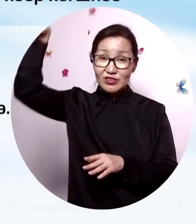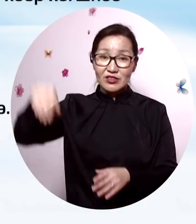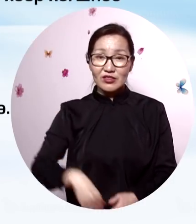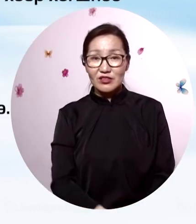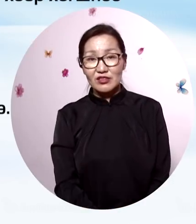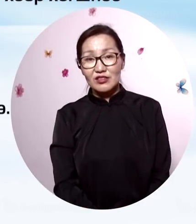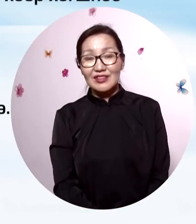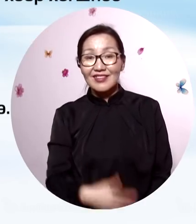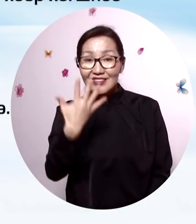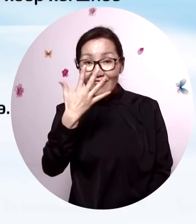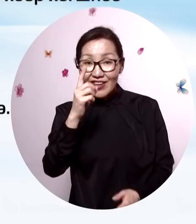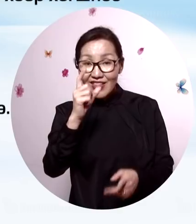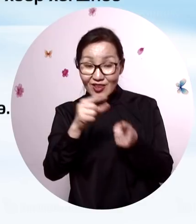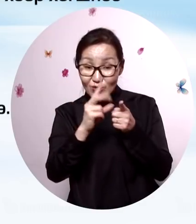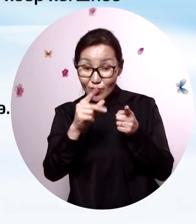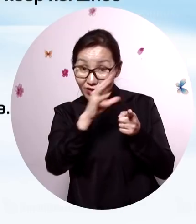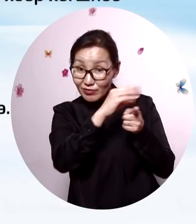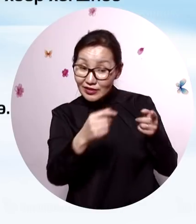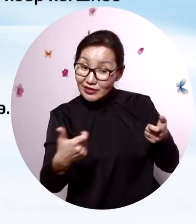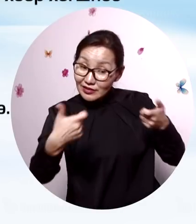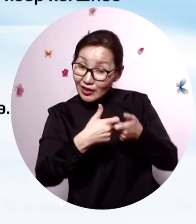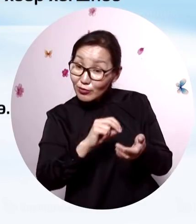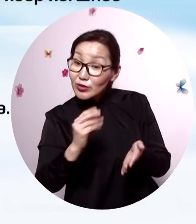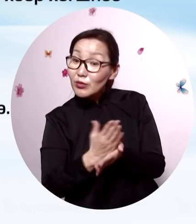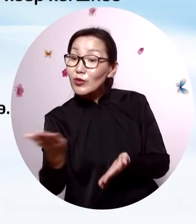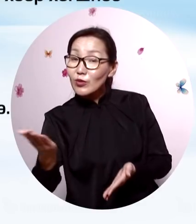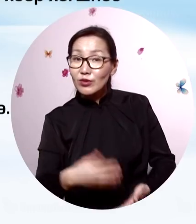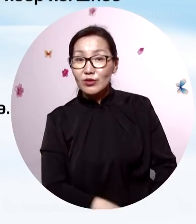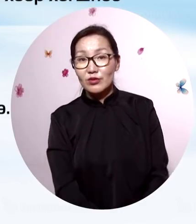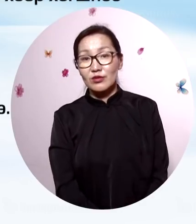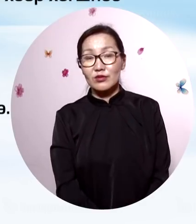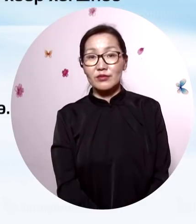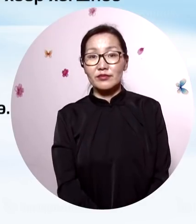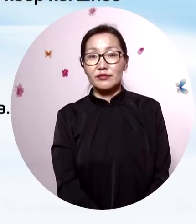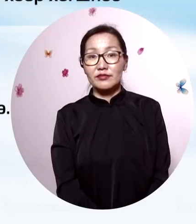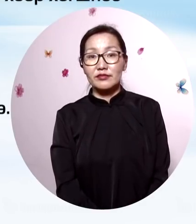За, та нар таван хэлцэг байсан байна. Та нарыгтай таарсан байх.